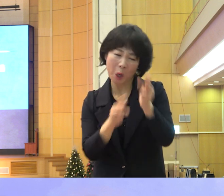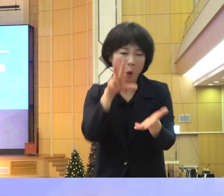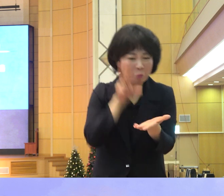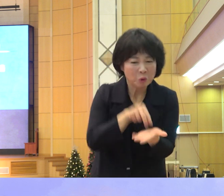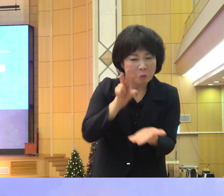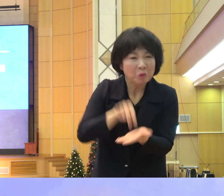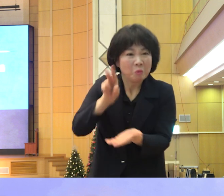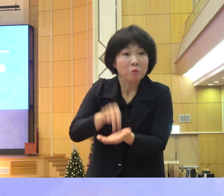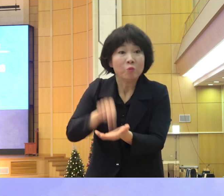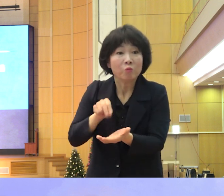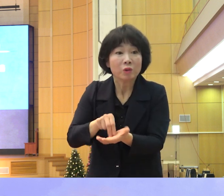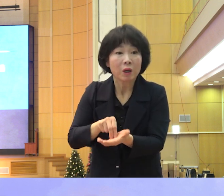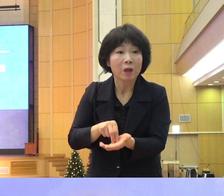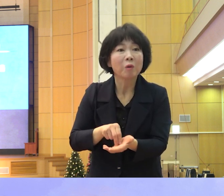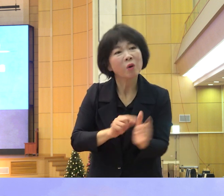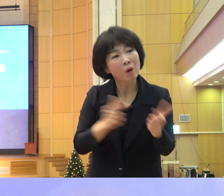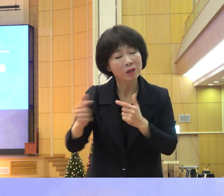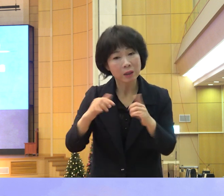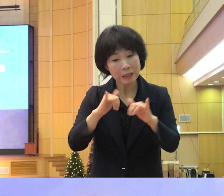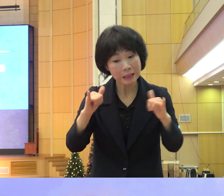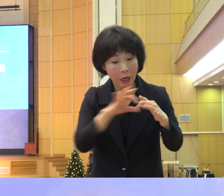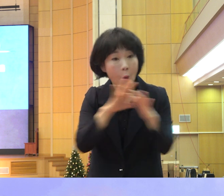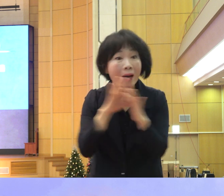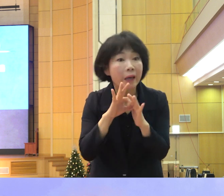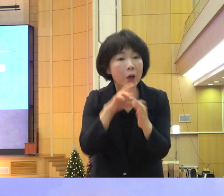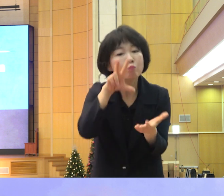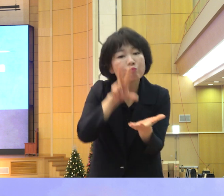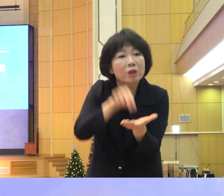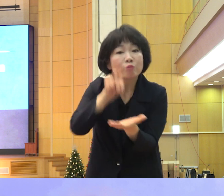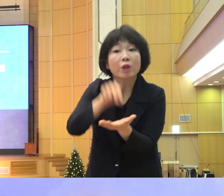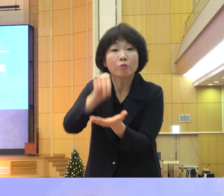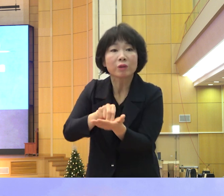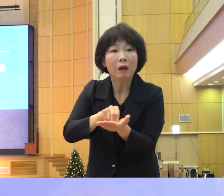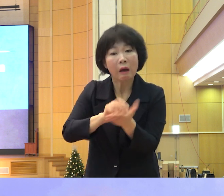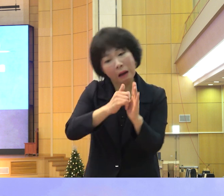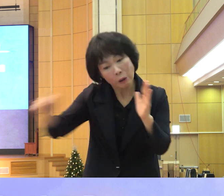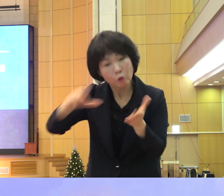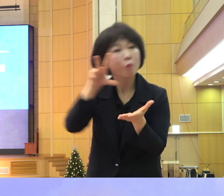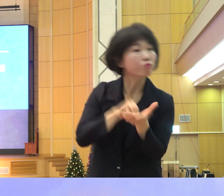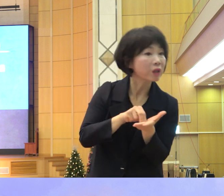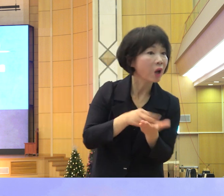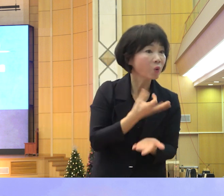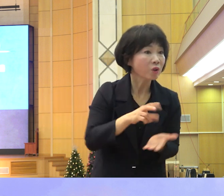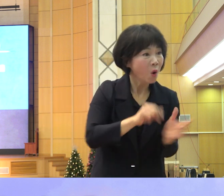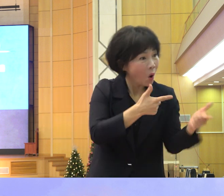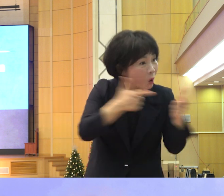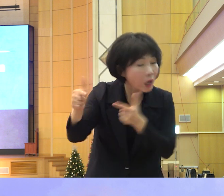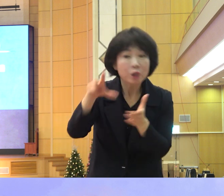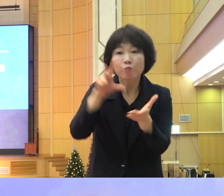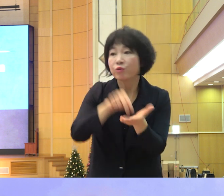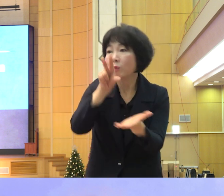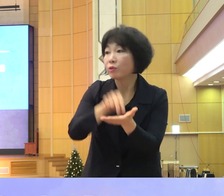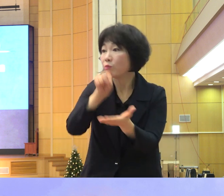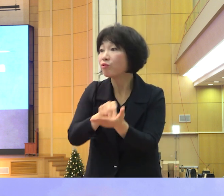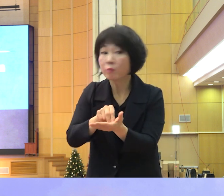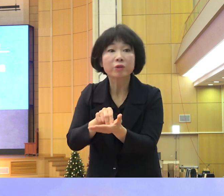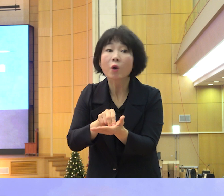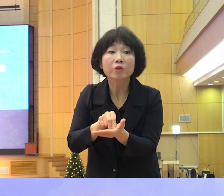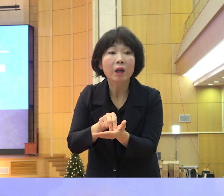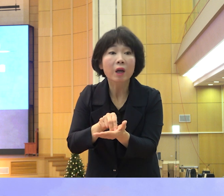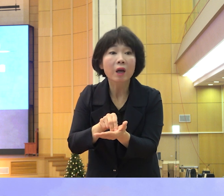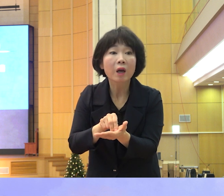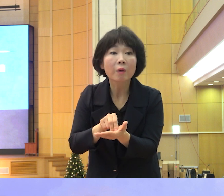문제든 물질적인 문제든 그리고 신앙적인 문제든 다